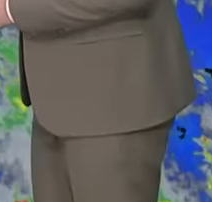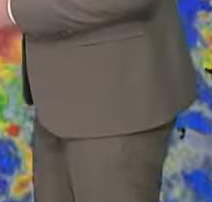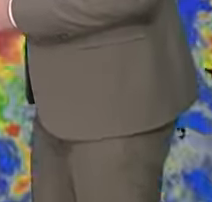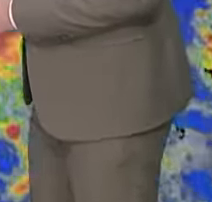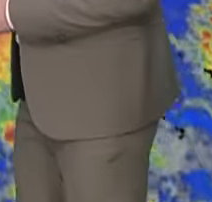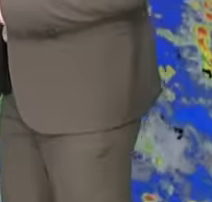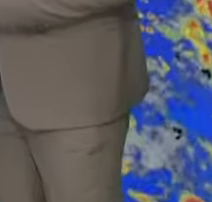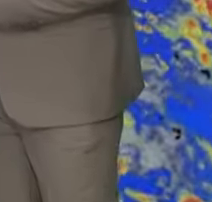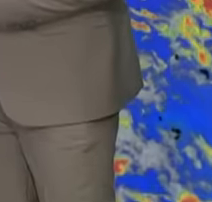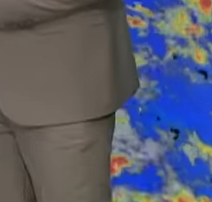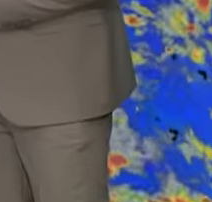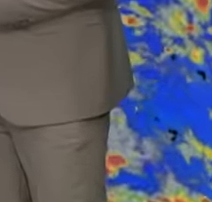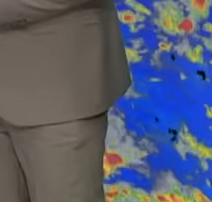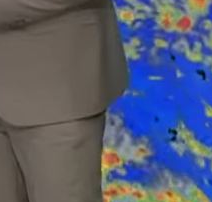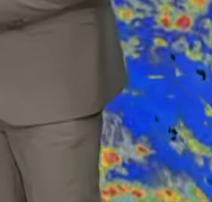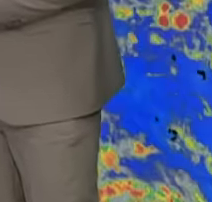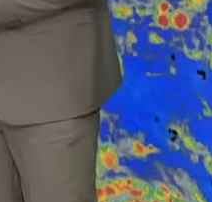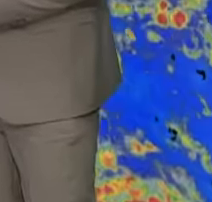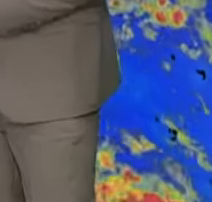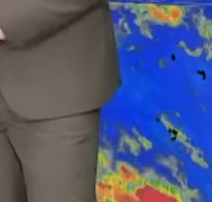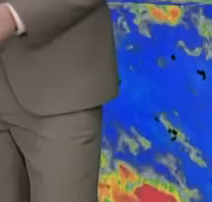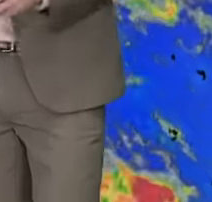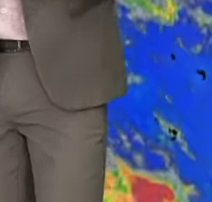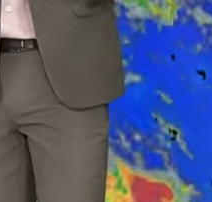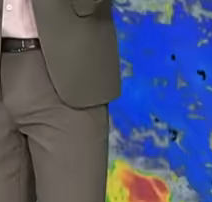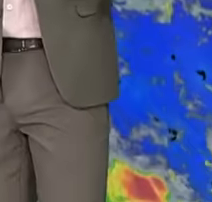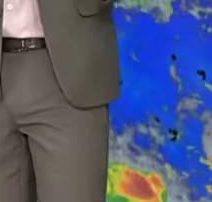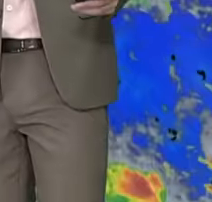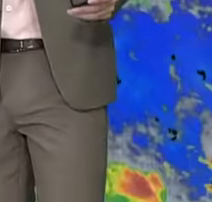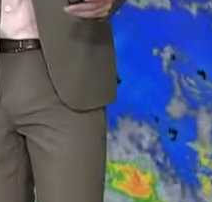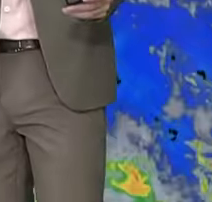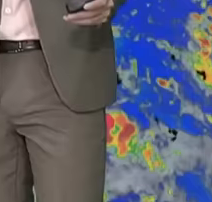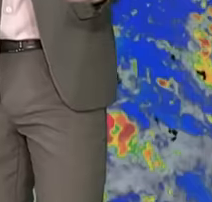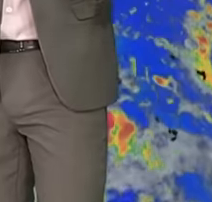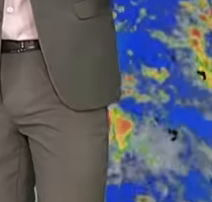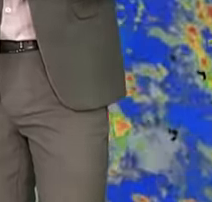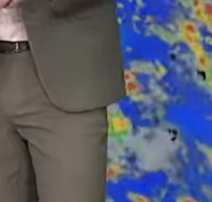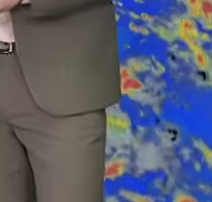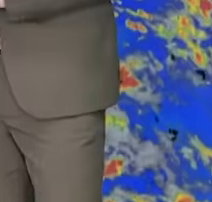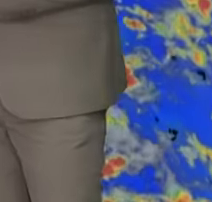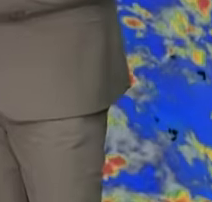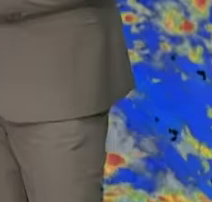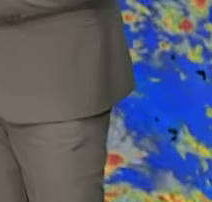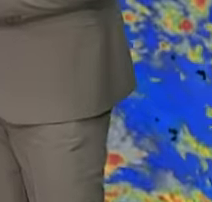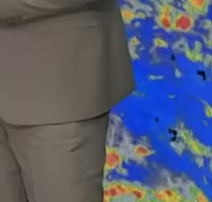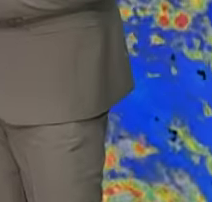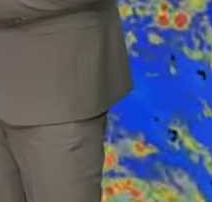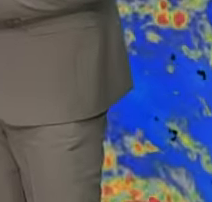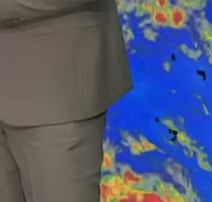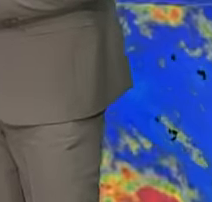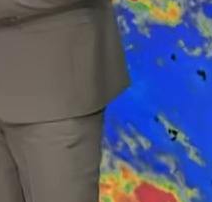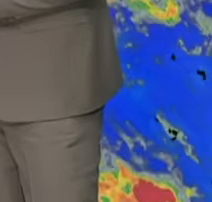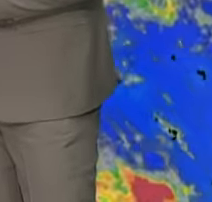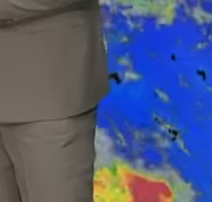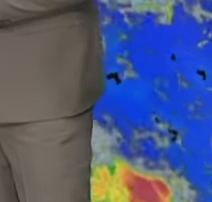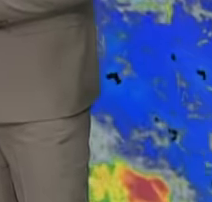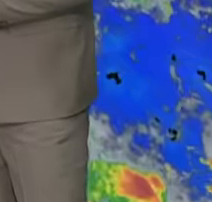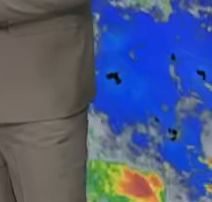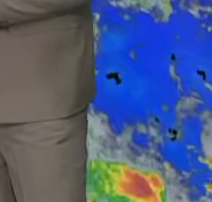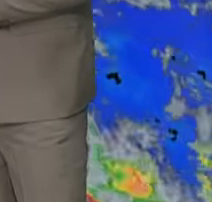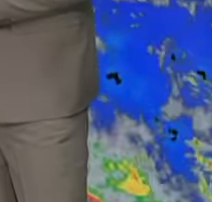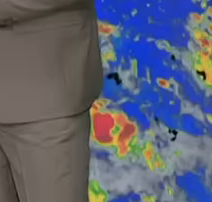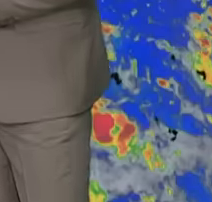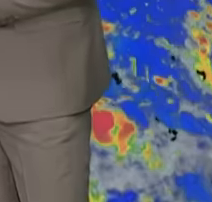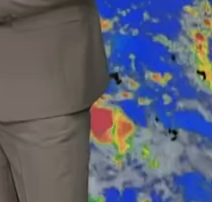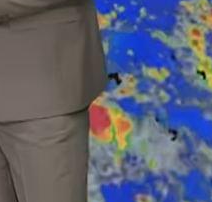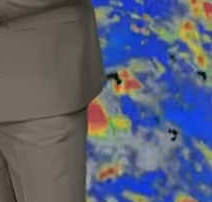bansa ayon sa pag-asa na nanatili itong cloud clusters, pero ayon sa Japan Meteorological Agency ay low pressure area na ito, huling namataan sa